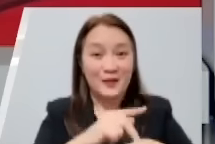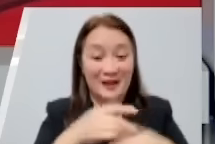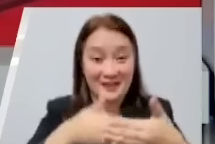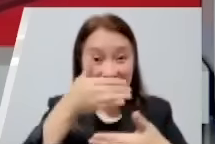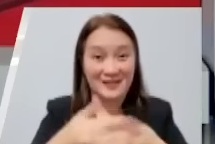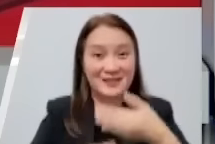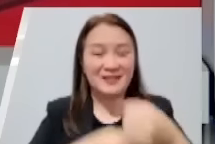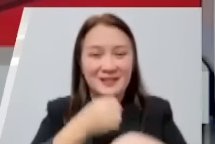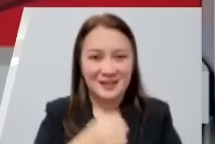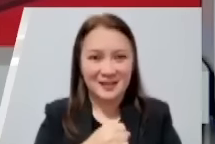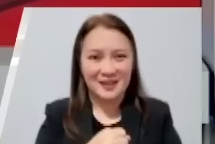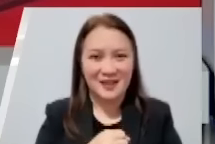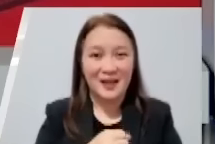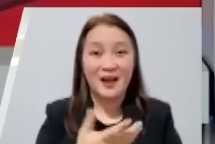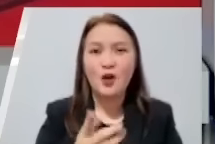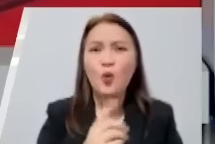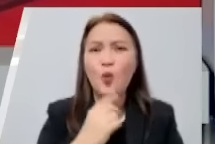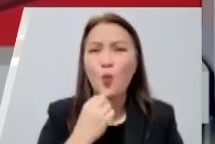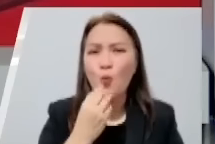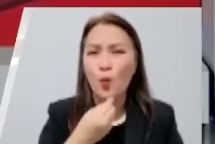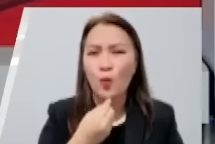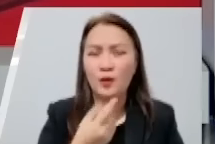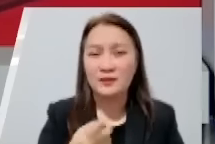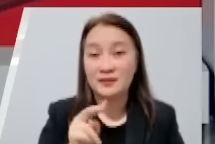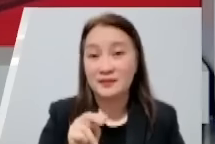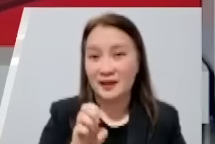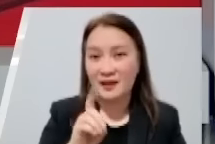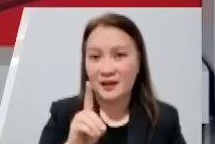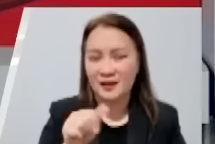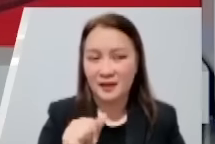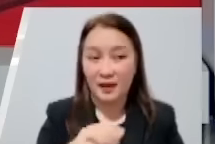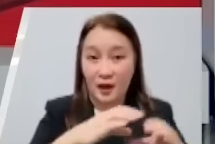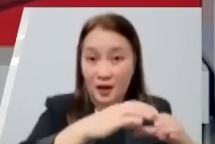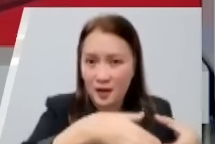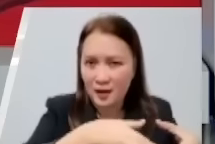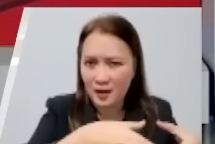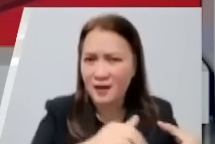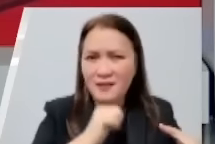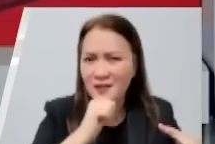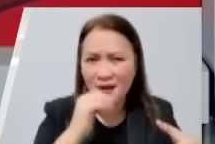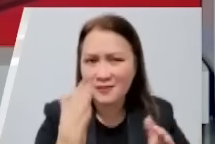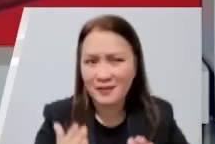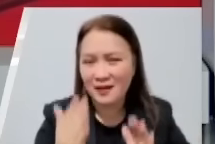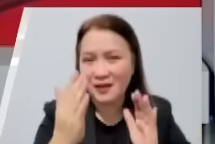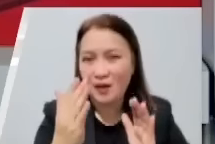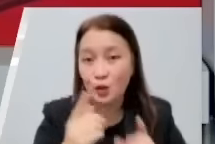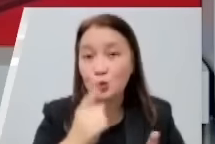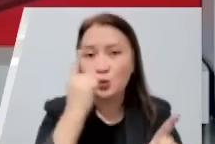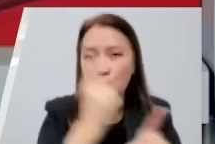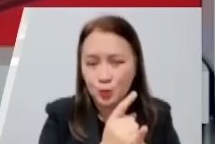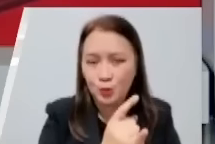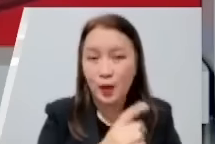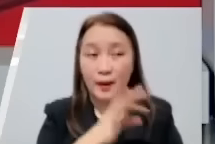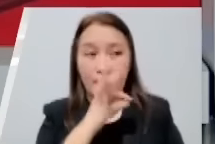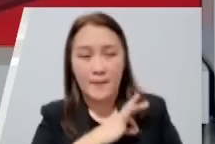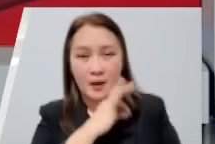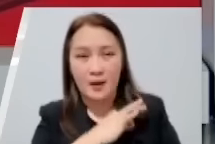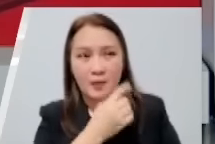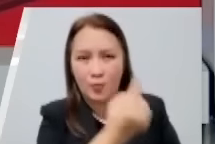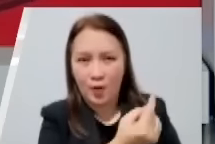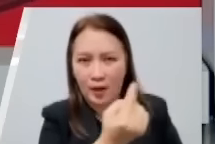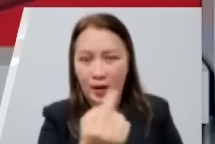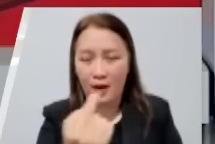NEDA. Pero sabi po ng isang grupo, hindi niyan sinasalamin ang tunay na kinikita ng maraming Pilipino